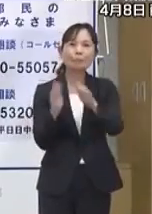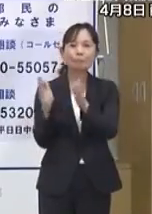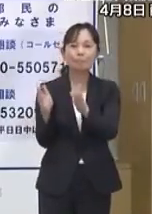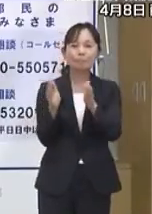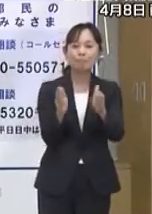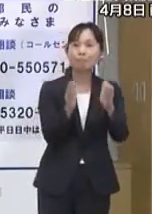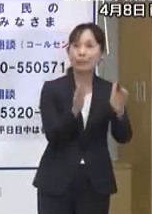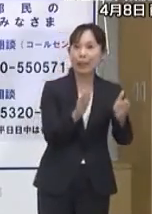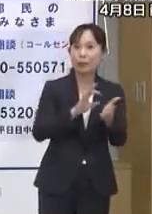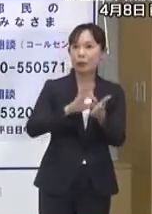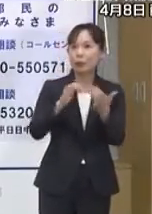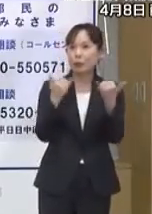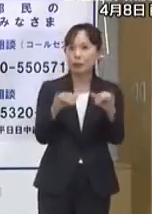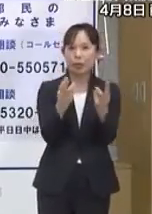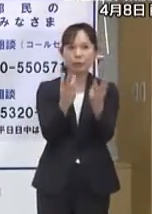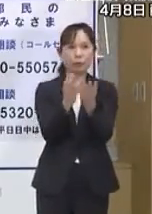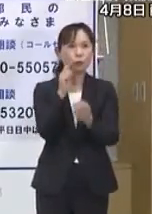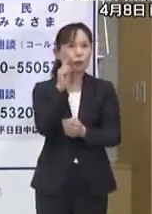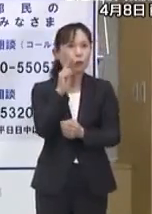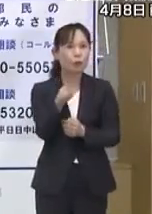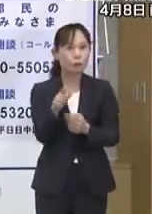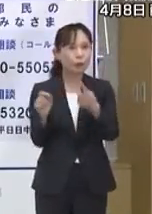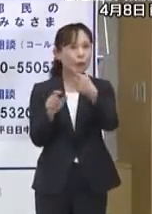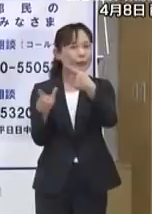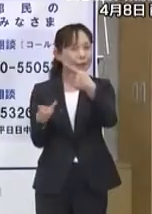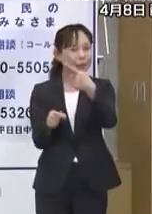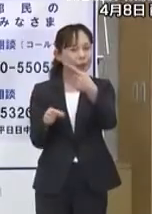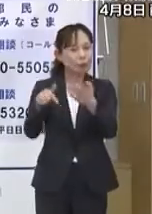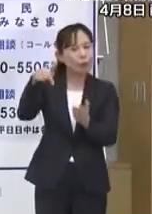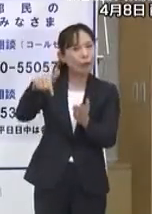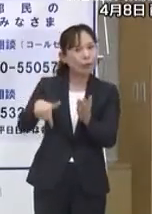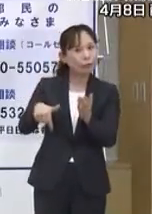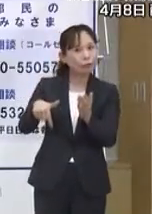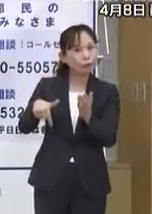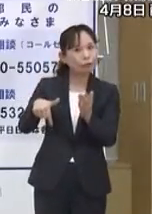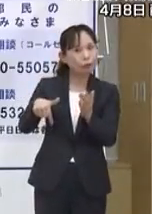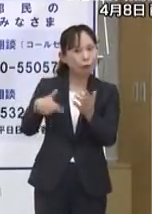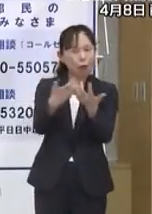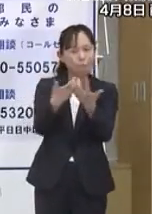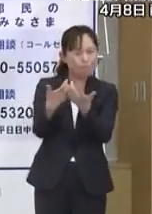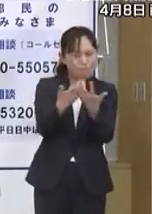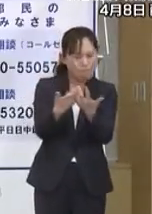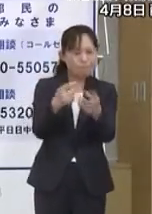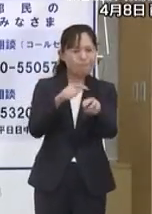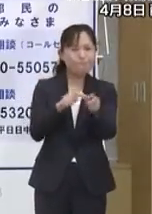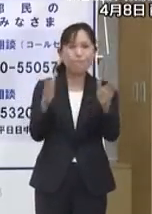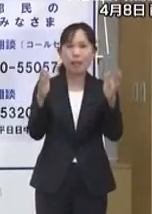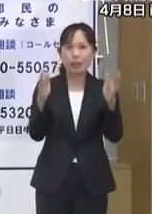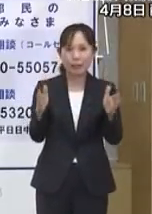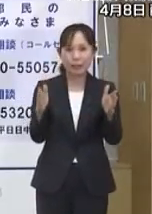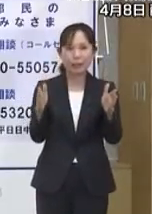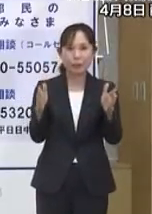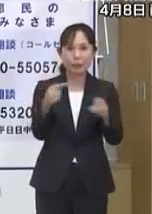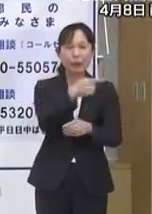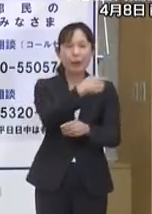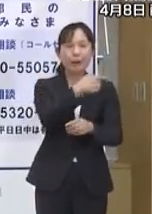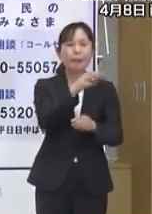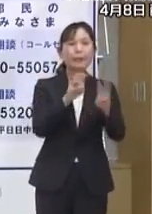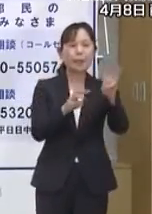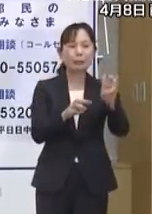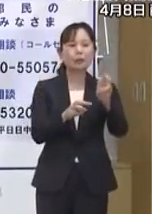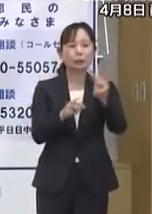ますと1月の下旬と比較した直近のラッシュ時間帯の利用者これがマイナス